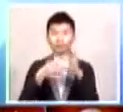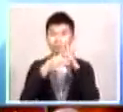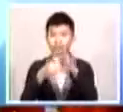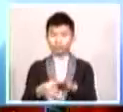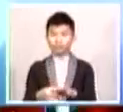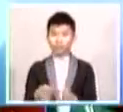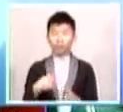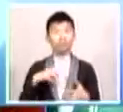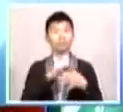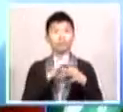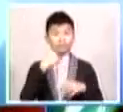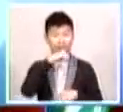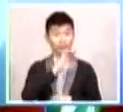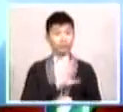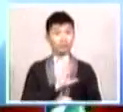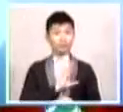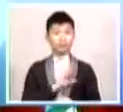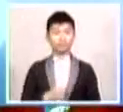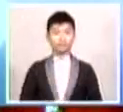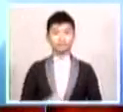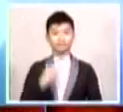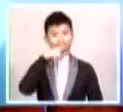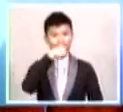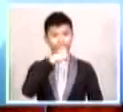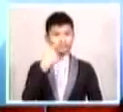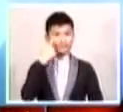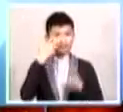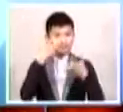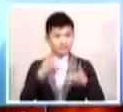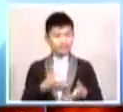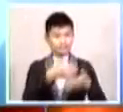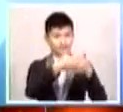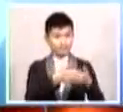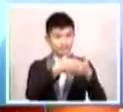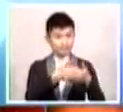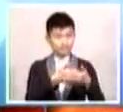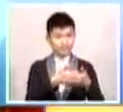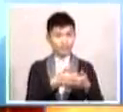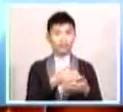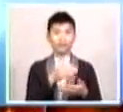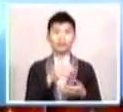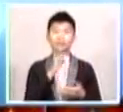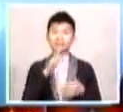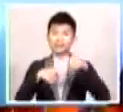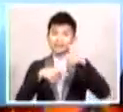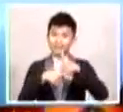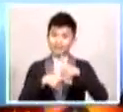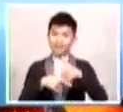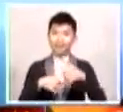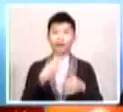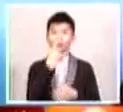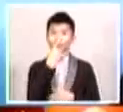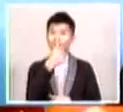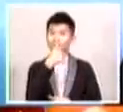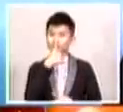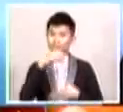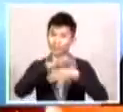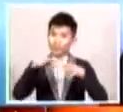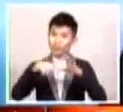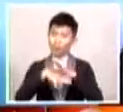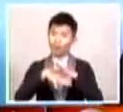关心台湾，其实是台湾无法不正视的中国大陆，其实是血缘、语言、文化和台湾关